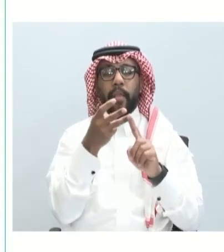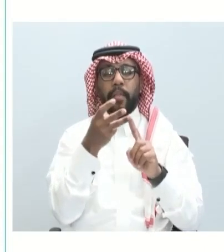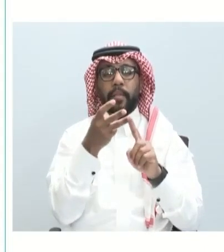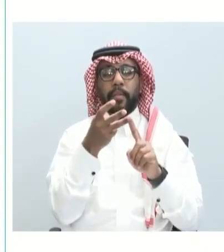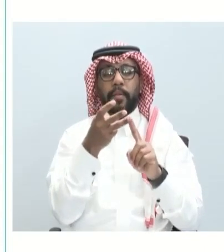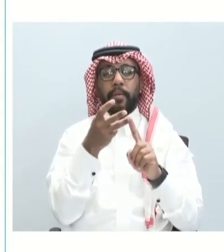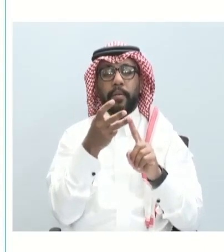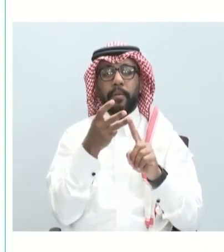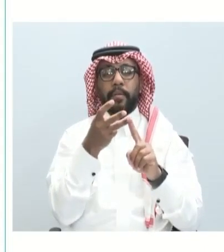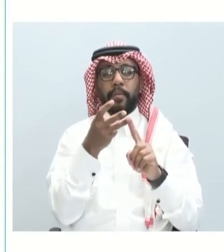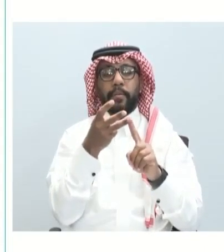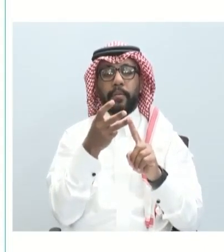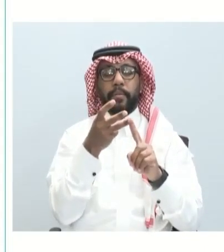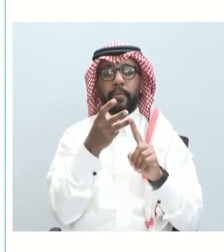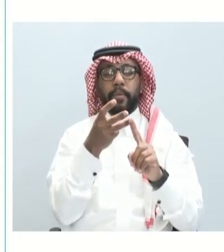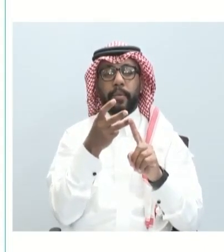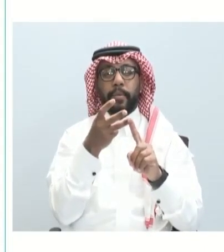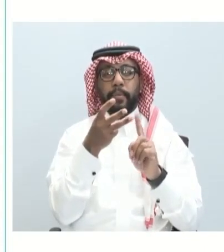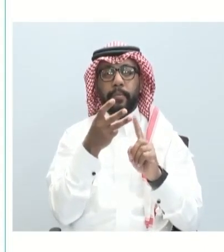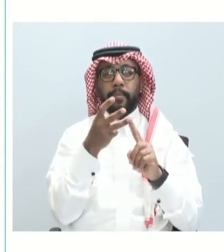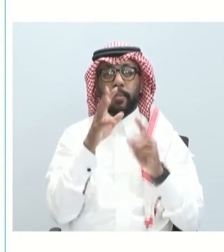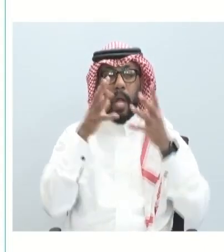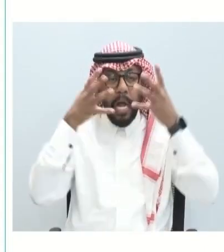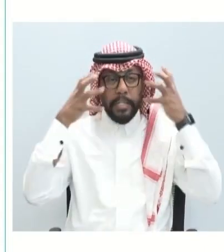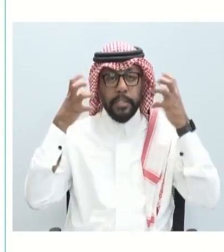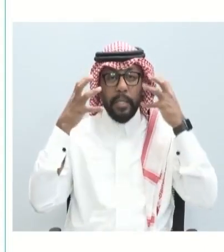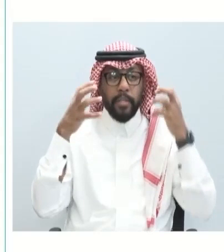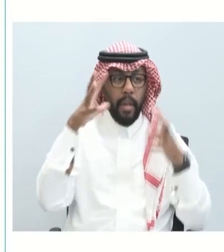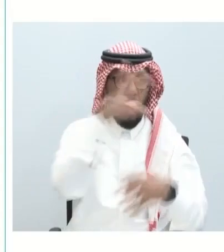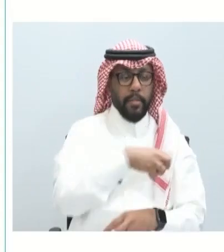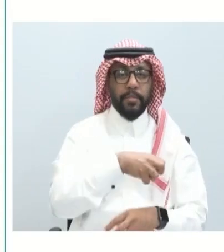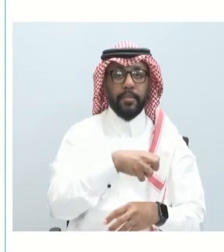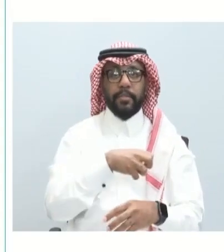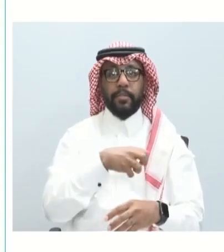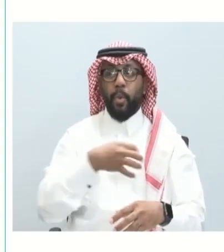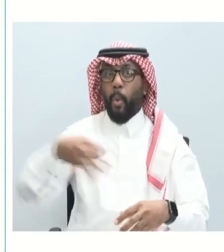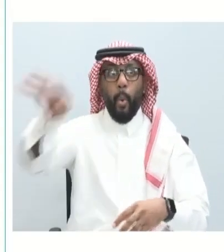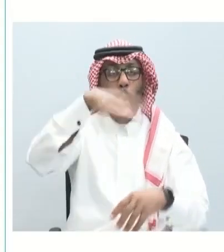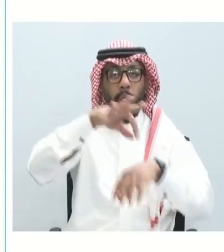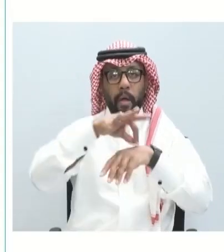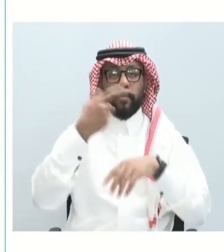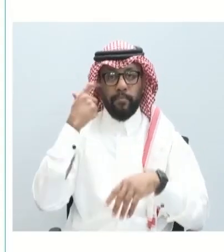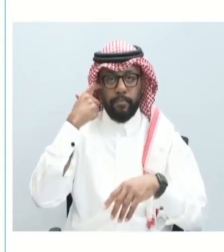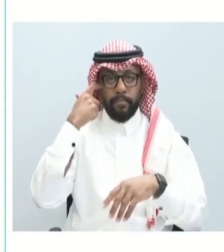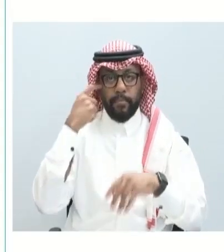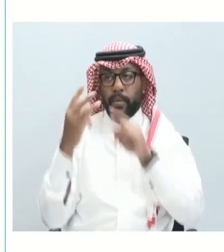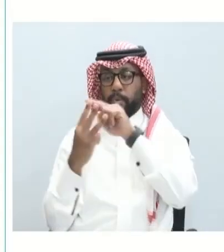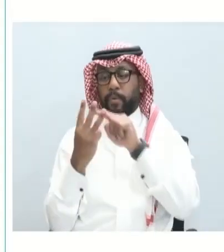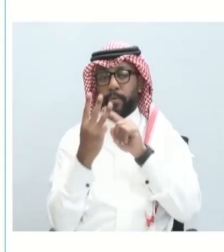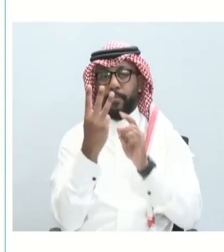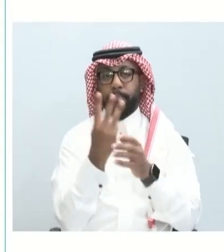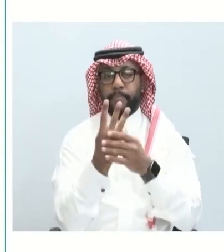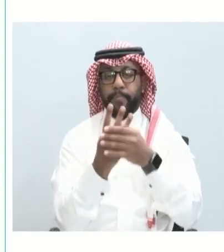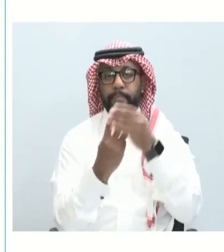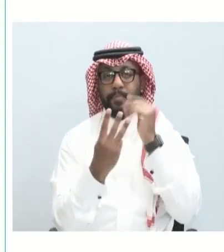يوجد خلفه والثالث يوجد خلفه اسد مفترس سبق ان قتل الكثيرين وانه لم يتناول